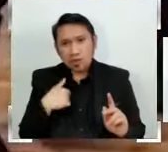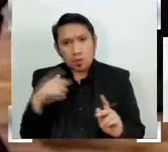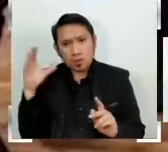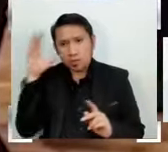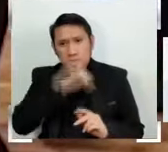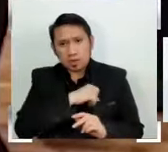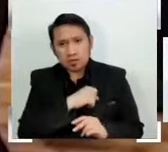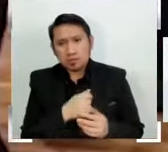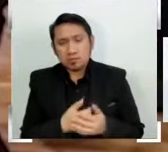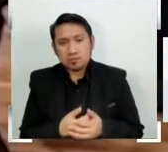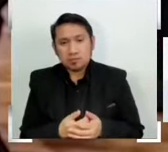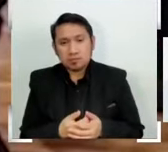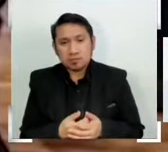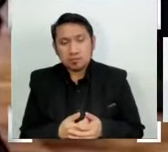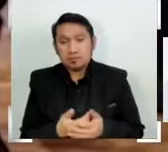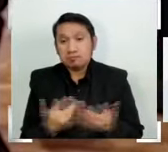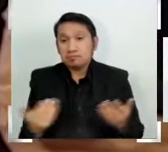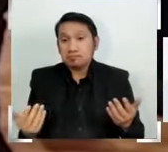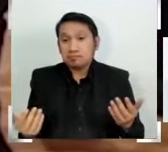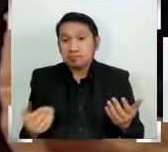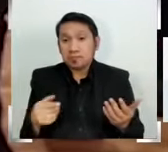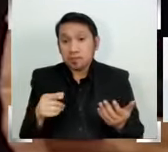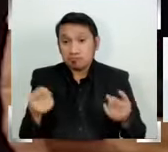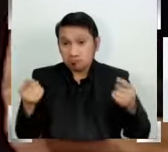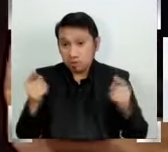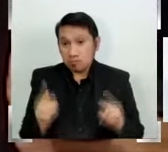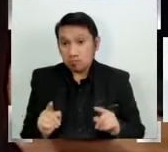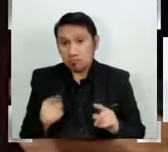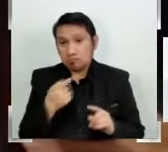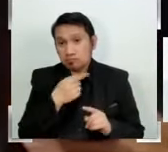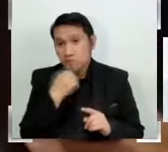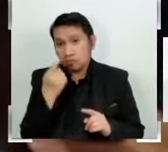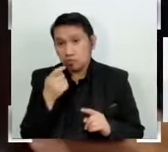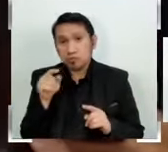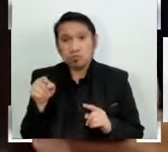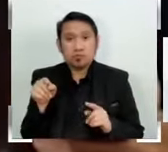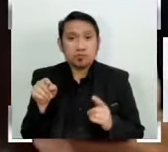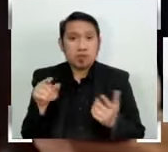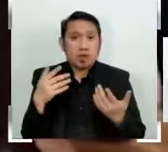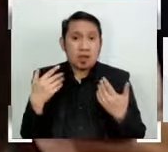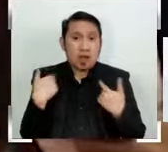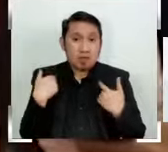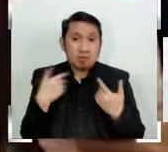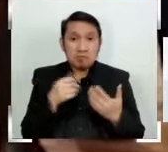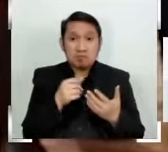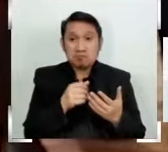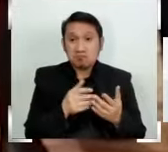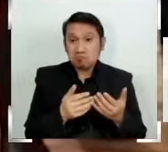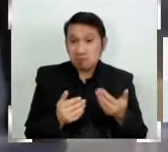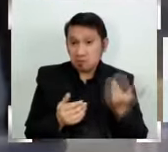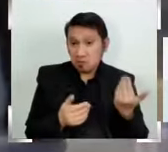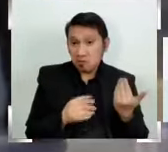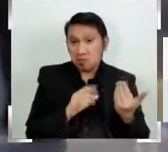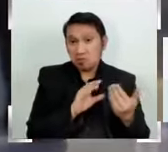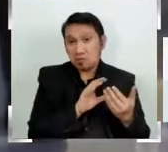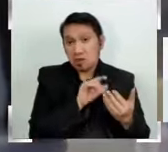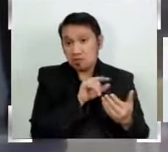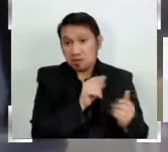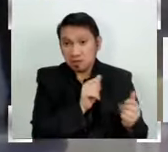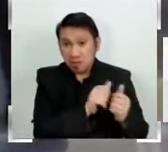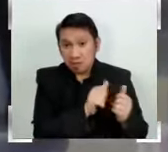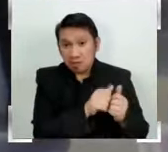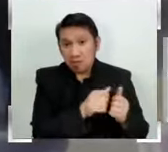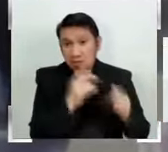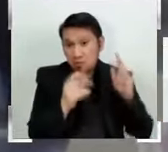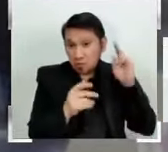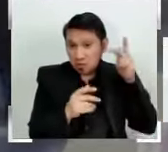Representatives. Ang mga yan nangyari sa gitna ng paglipat-alyansa ng mga dating kaalyado ng mag-amang Duterte. Muling git ni